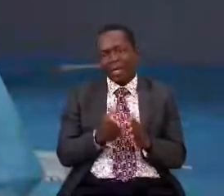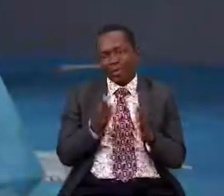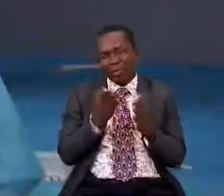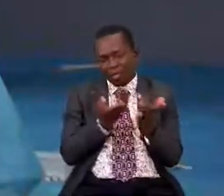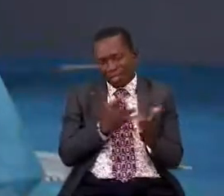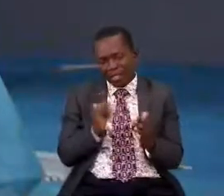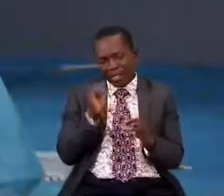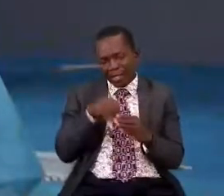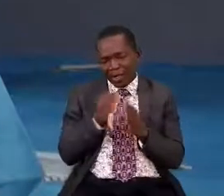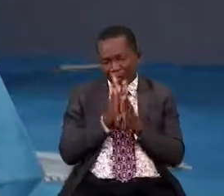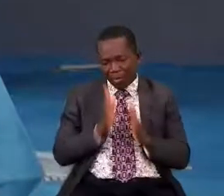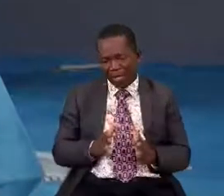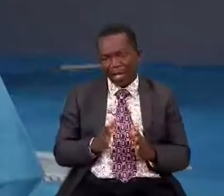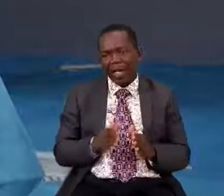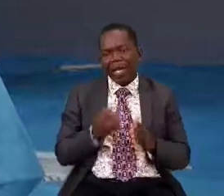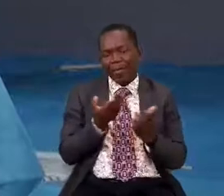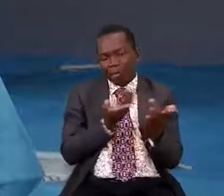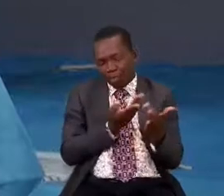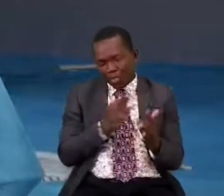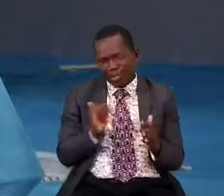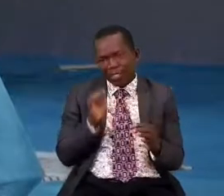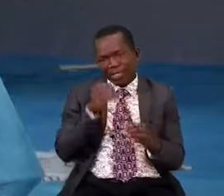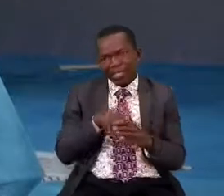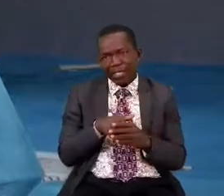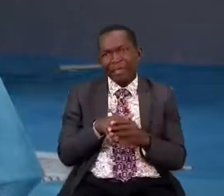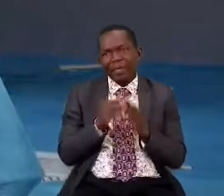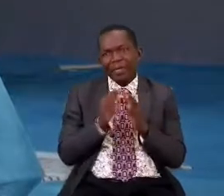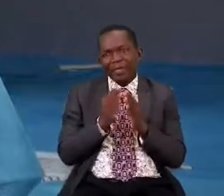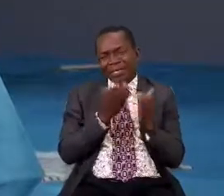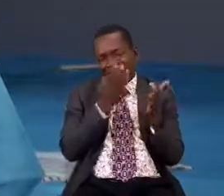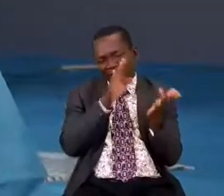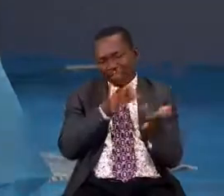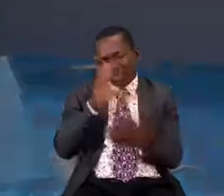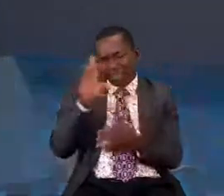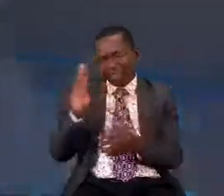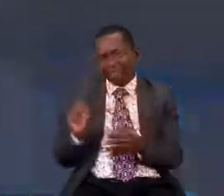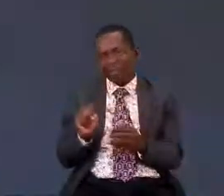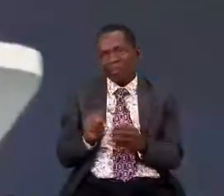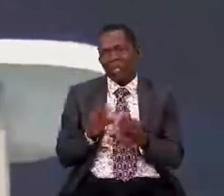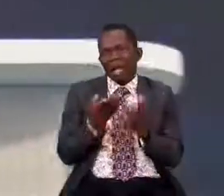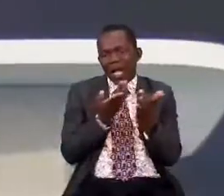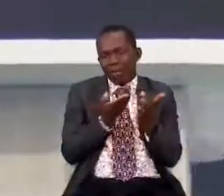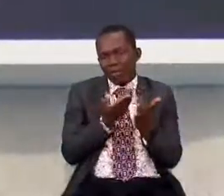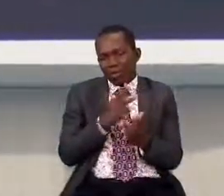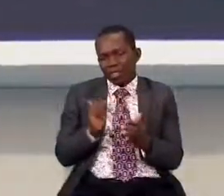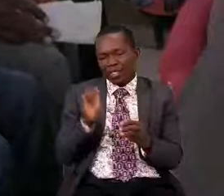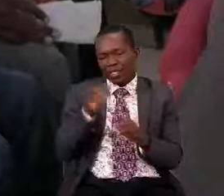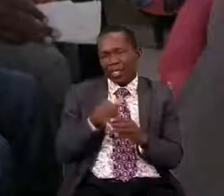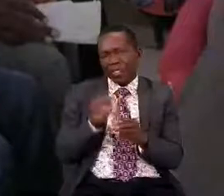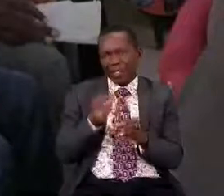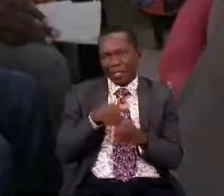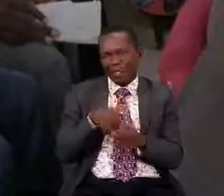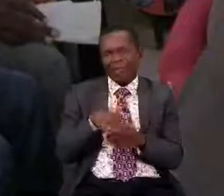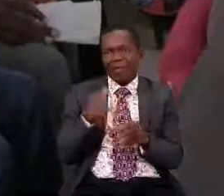l'attente. Et attends dans une pleine confiance que celui à qui tu as donné ta vie, lui-même,